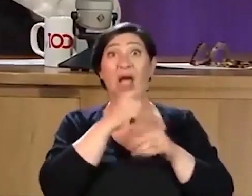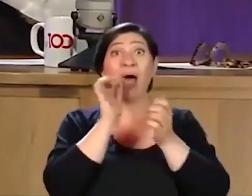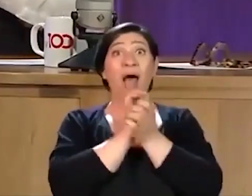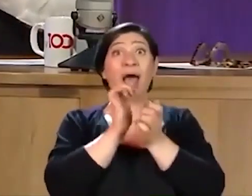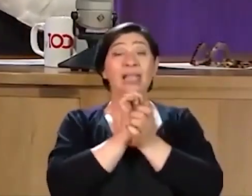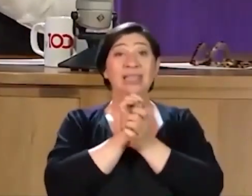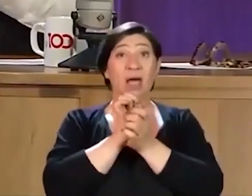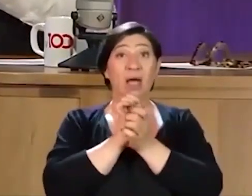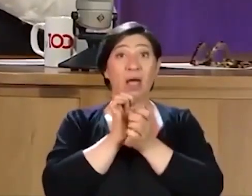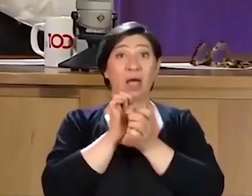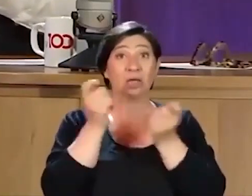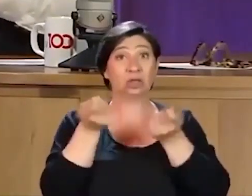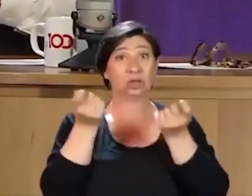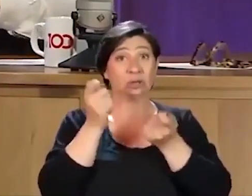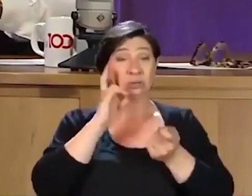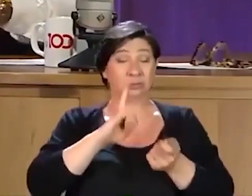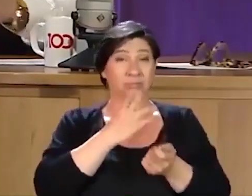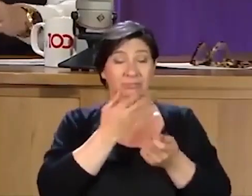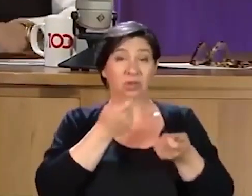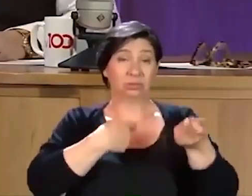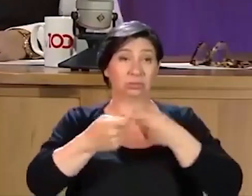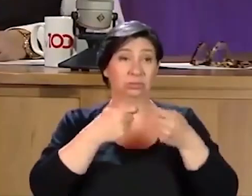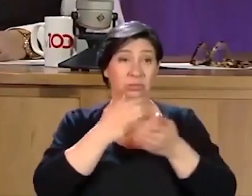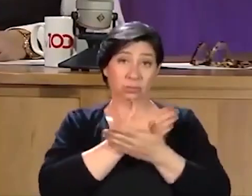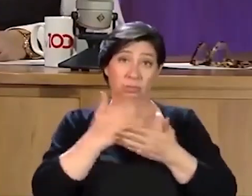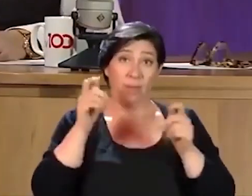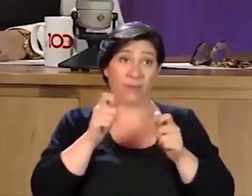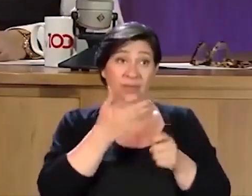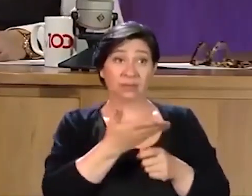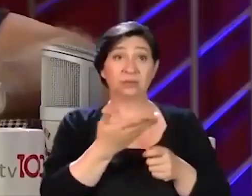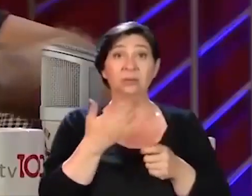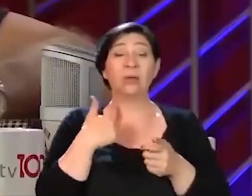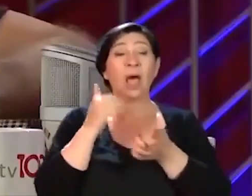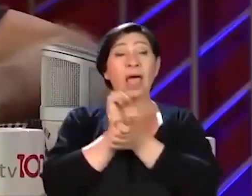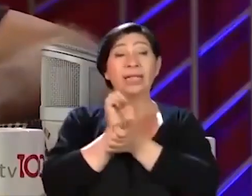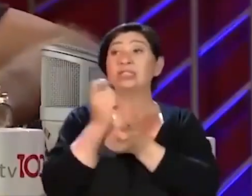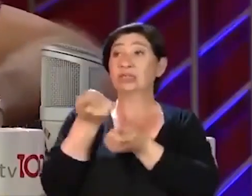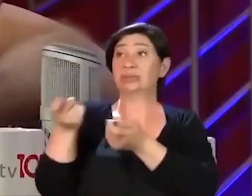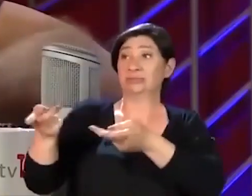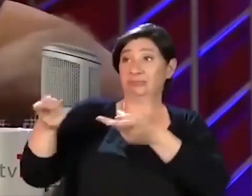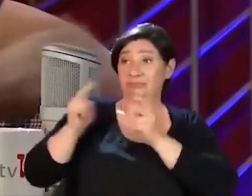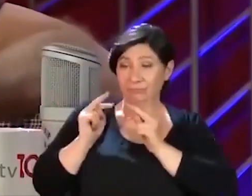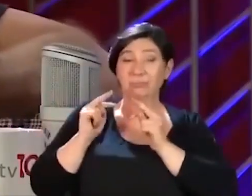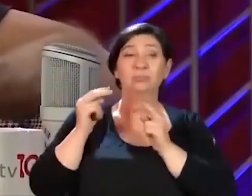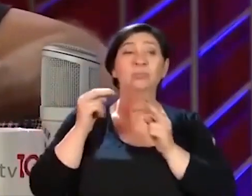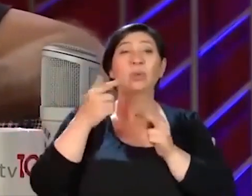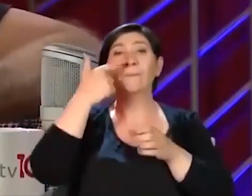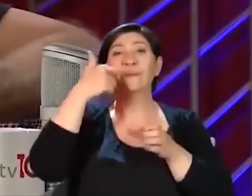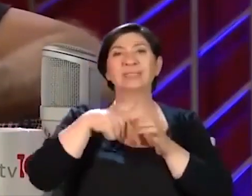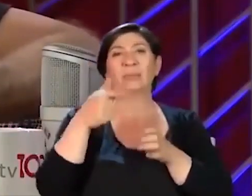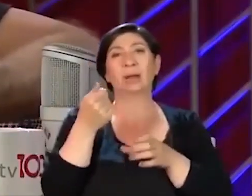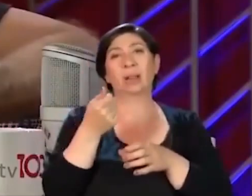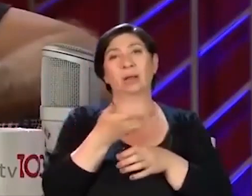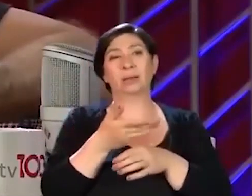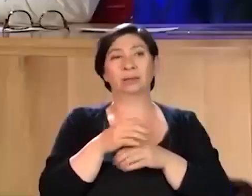aileden gelen işleri ön sürebilirsin yani Ailemden gelen işler için bunlar benzin